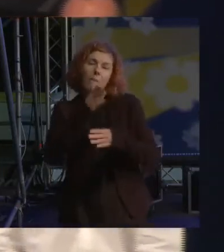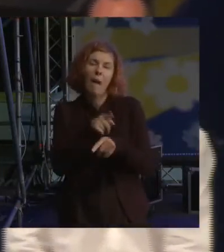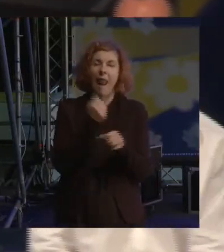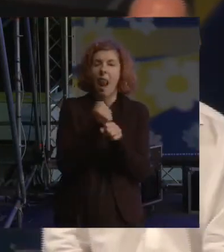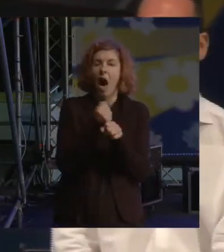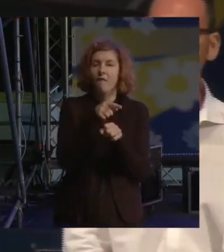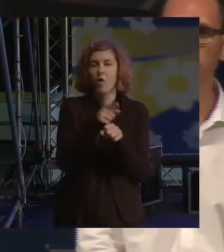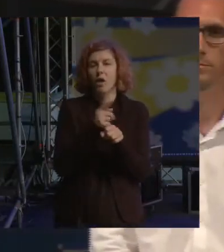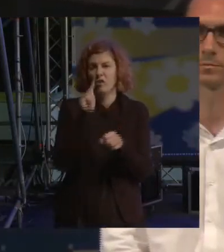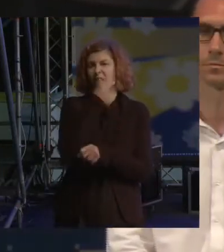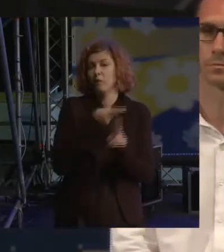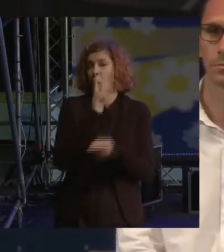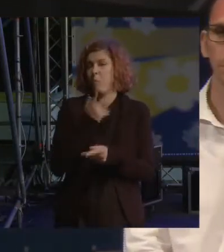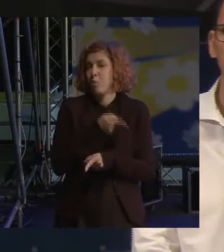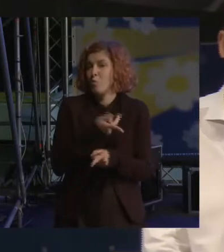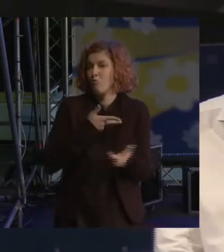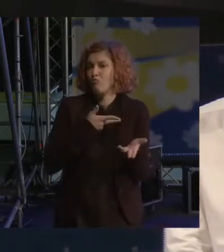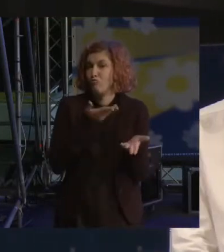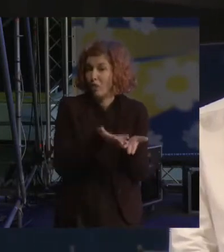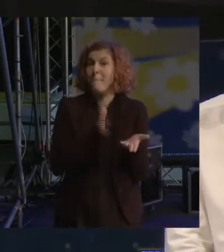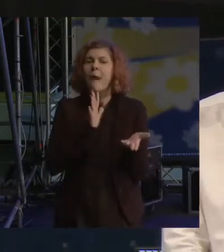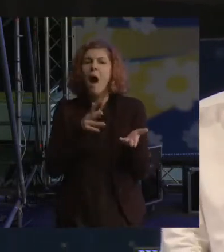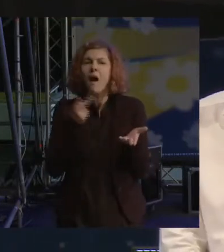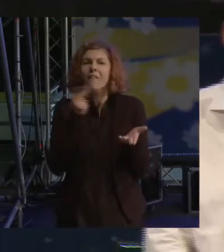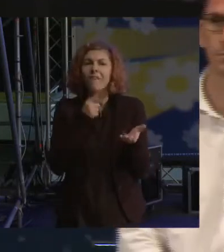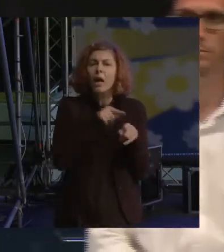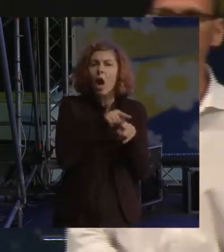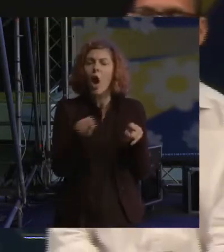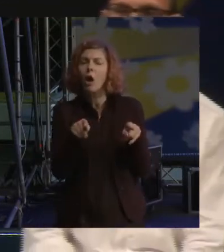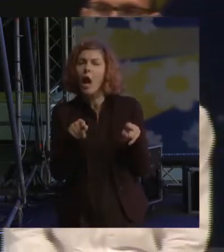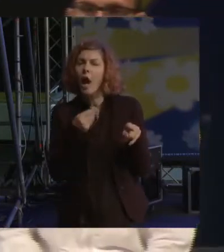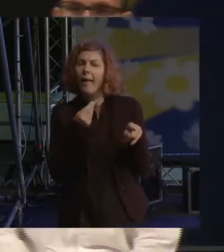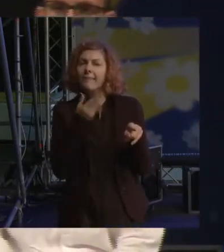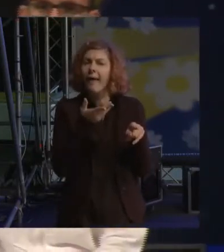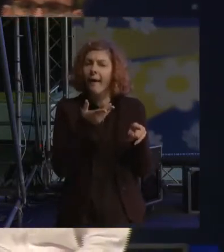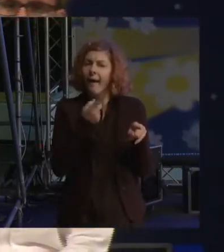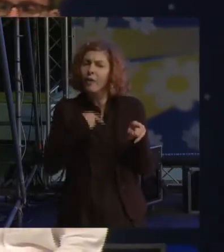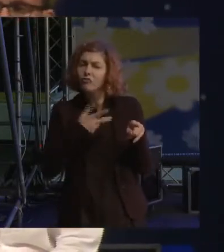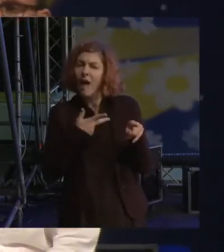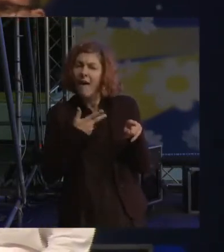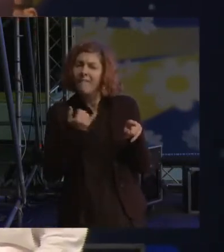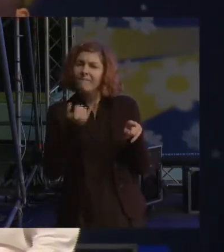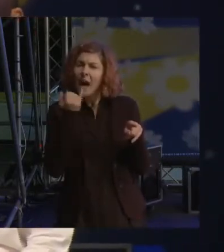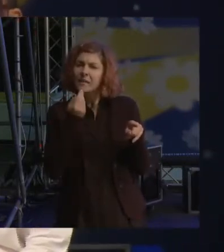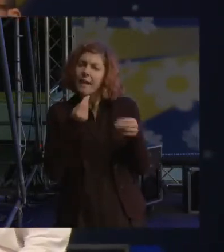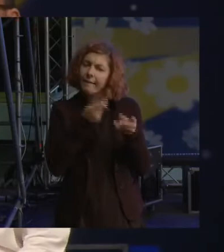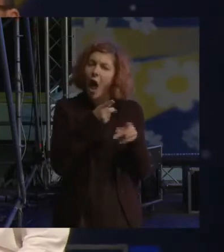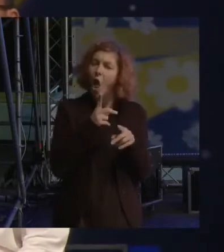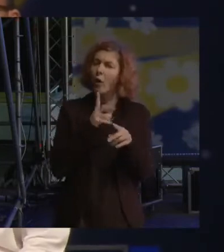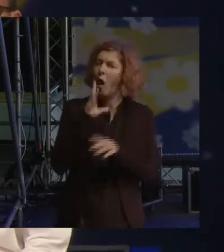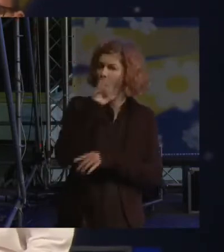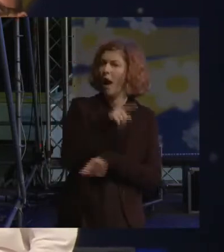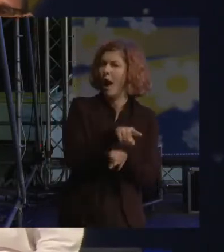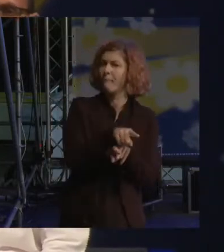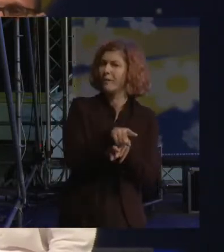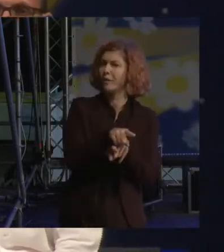stato diciamo che è stato facile però convincere della bontà del progetto che avevamo messo in campo e li ha